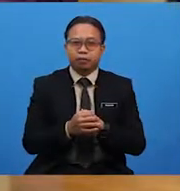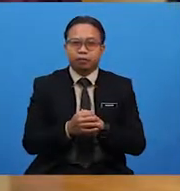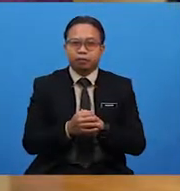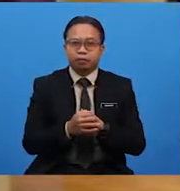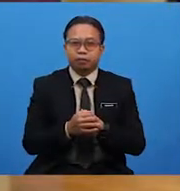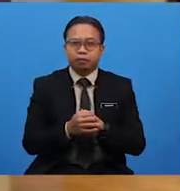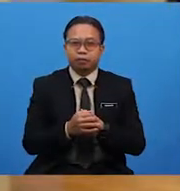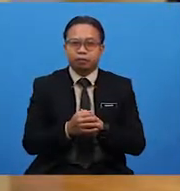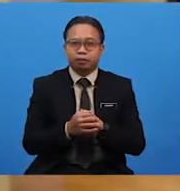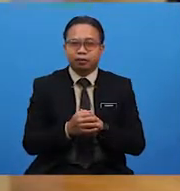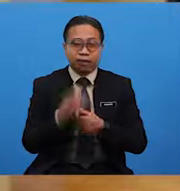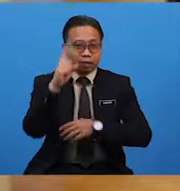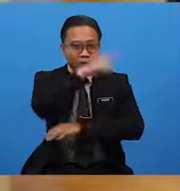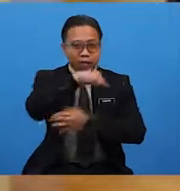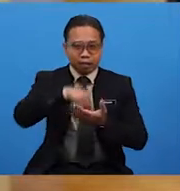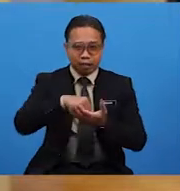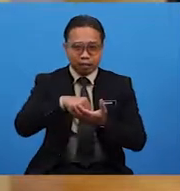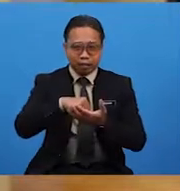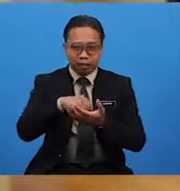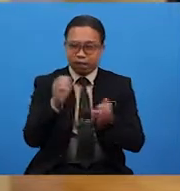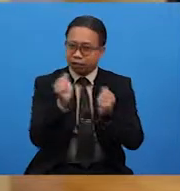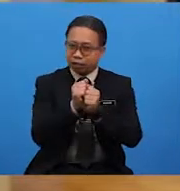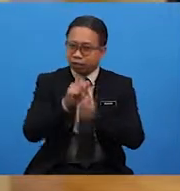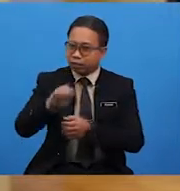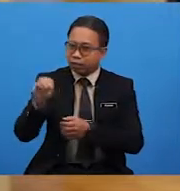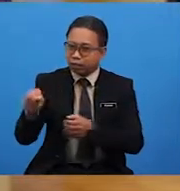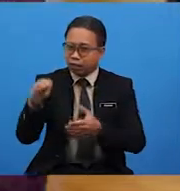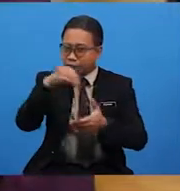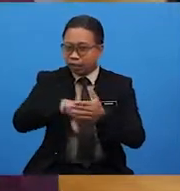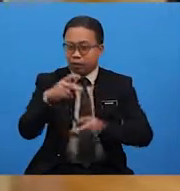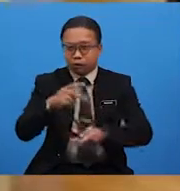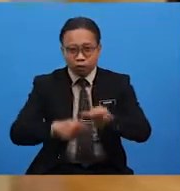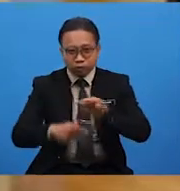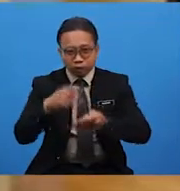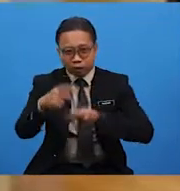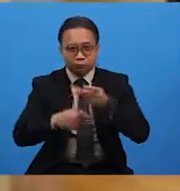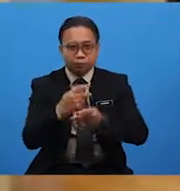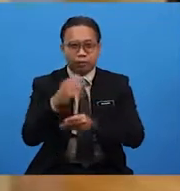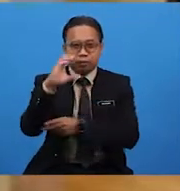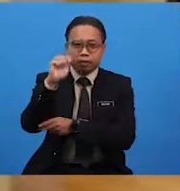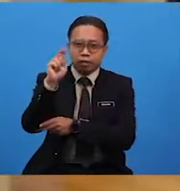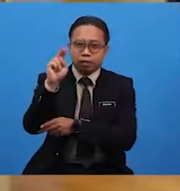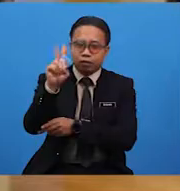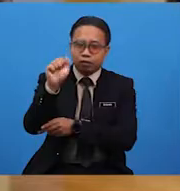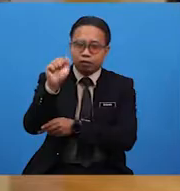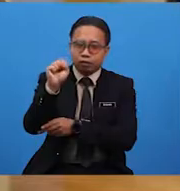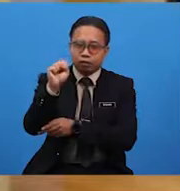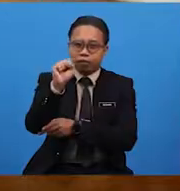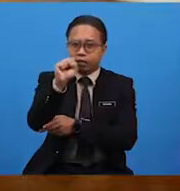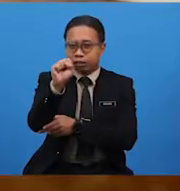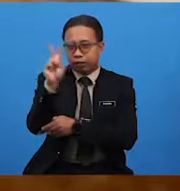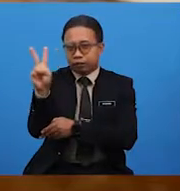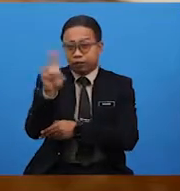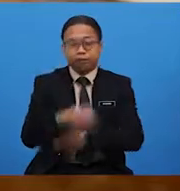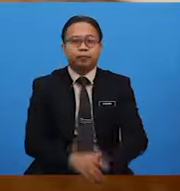berkembang Pertamina dan hari ini kita bersama dengan pelajar-pelajar dalam program apuang Kenken base icebreaking